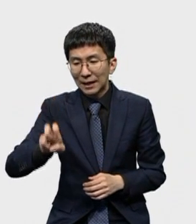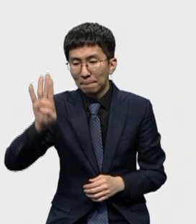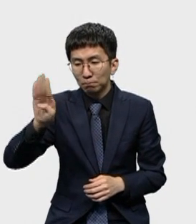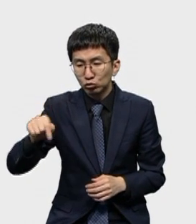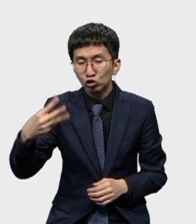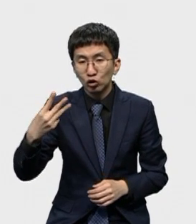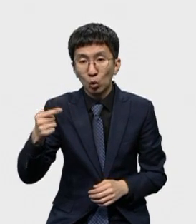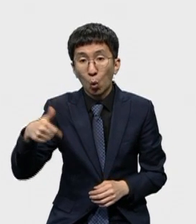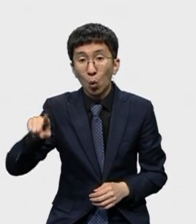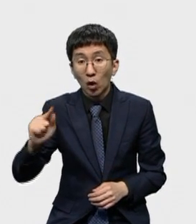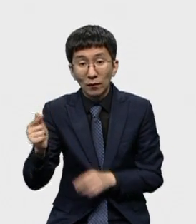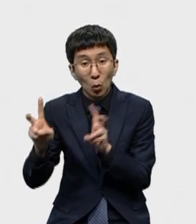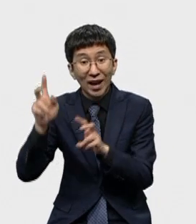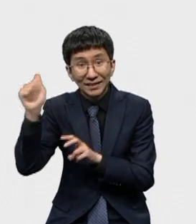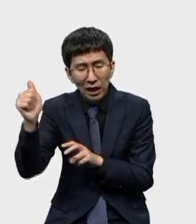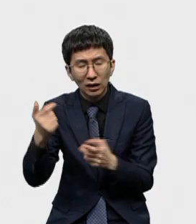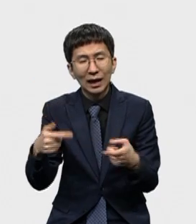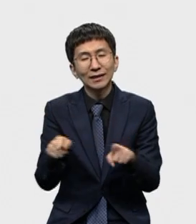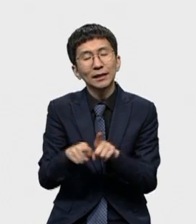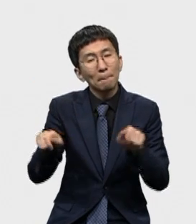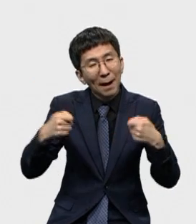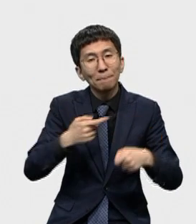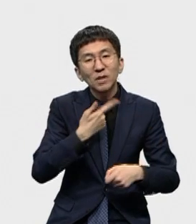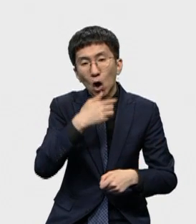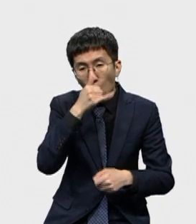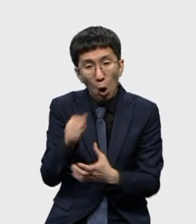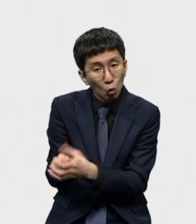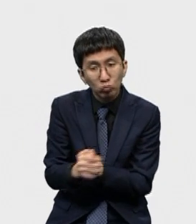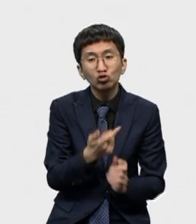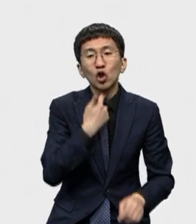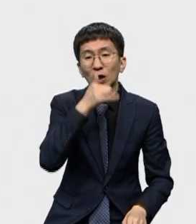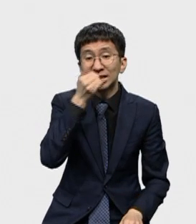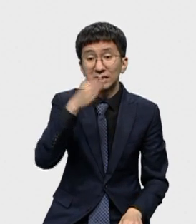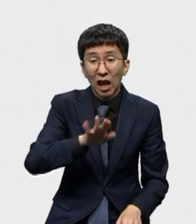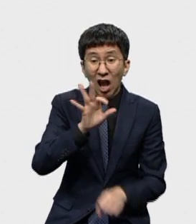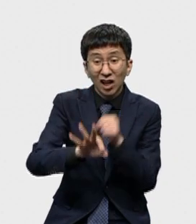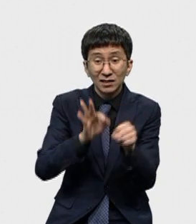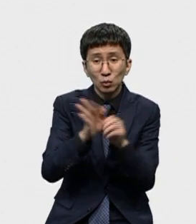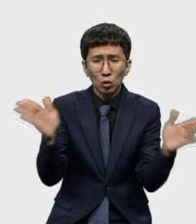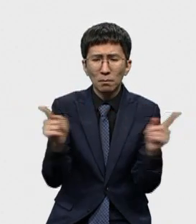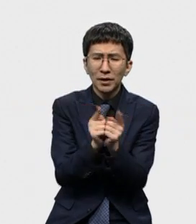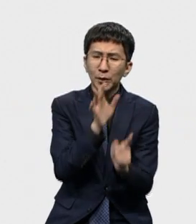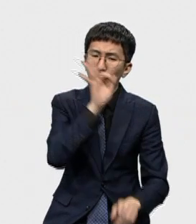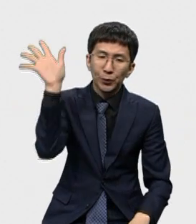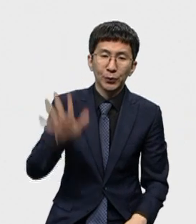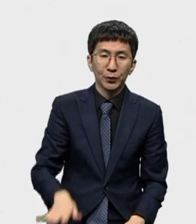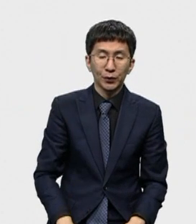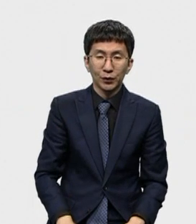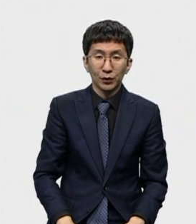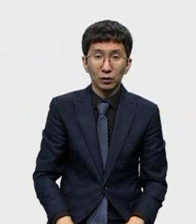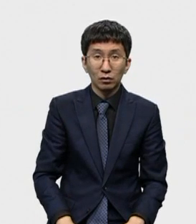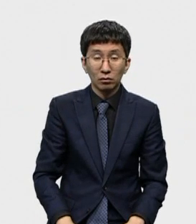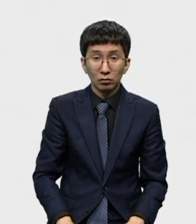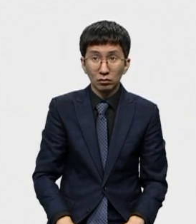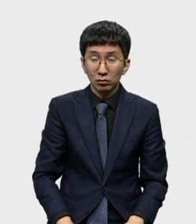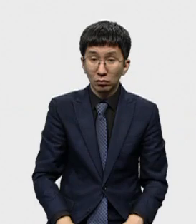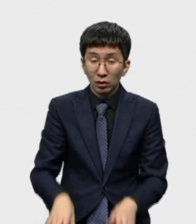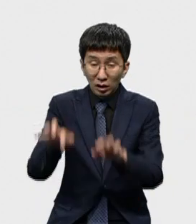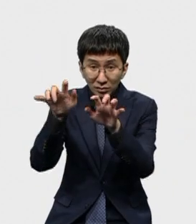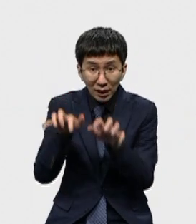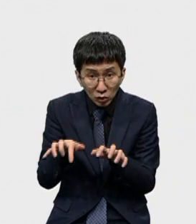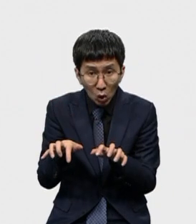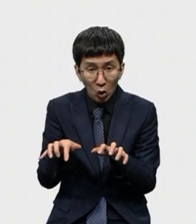식사와 골프를 같이 한 적은 있지만 최근 10년간 만난 적 없다며 작성자, 작성 경위가 확인되지